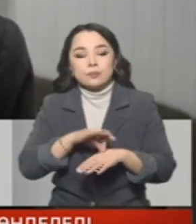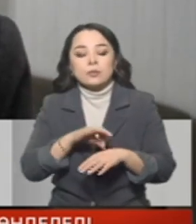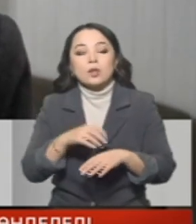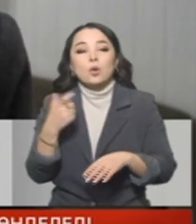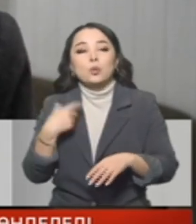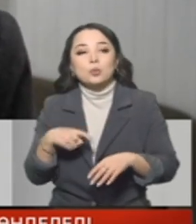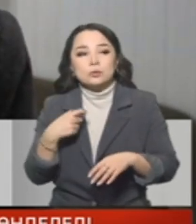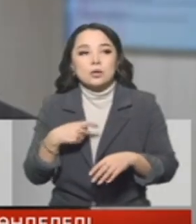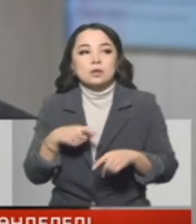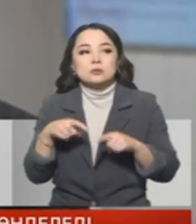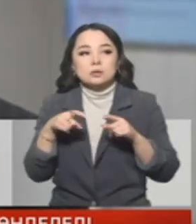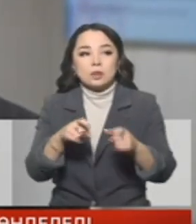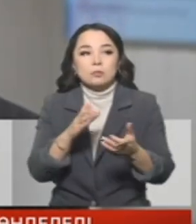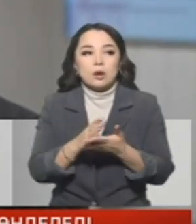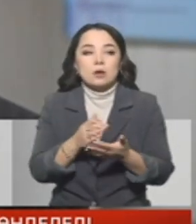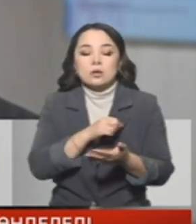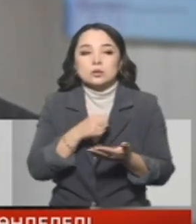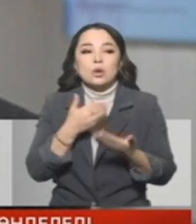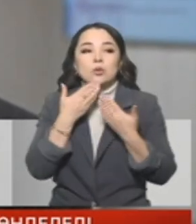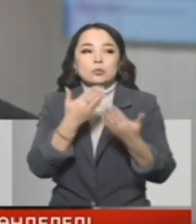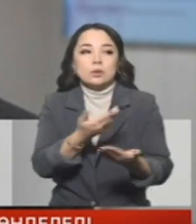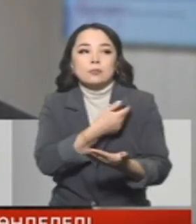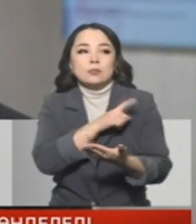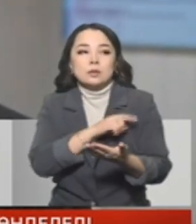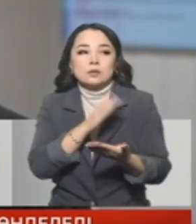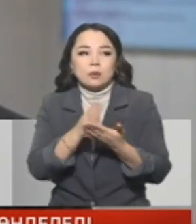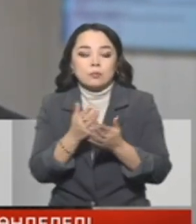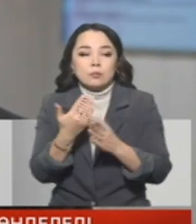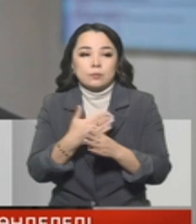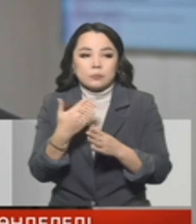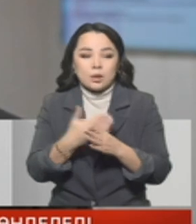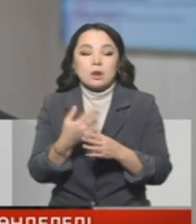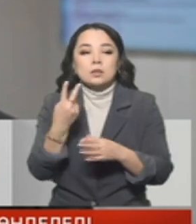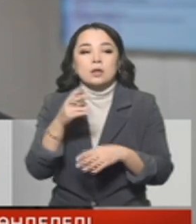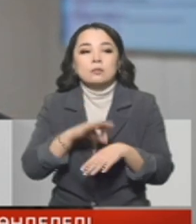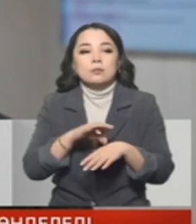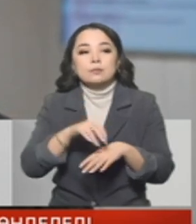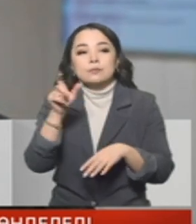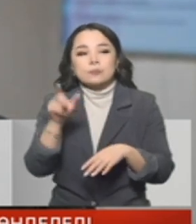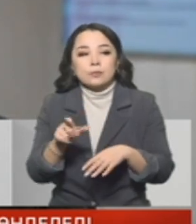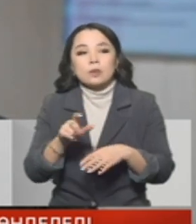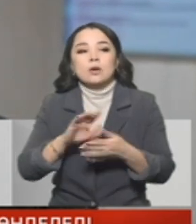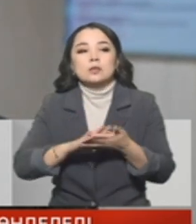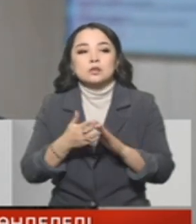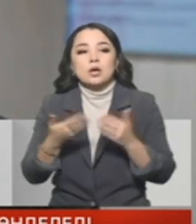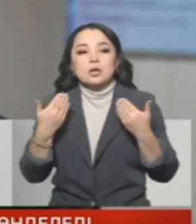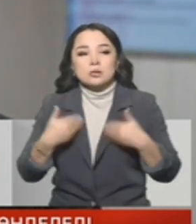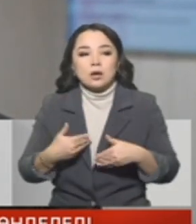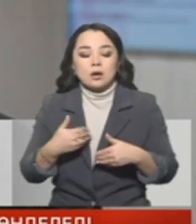өзі жүгінді. Қазір екі науқасында жағдайы қалыпты.